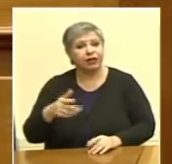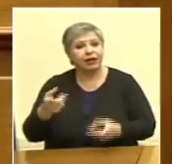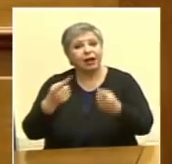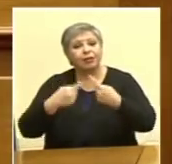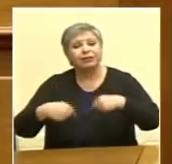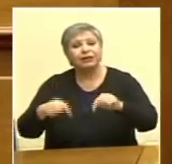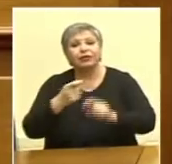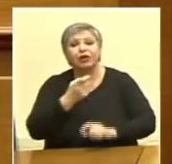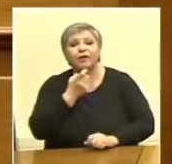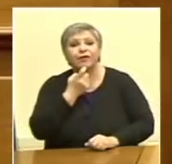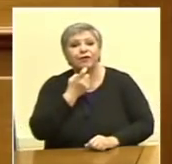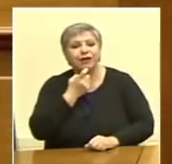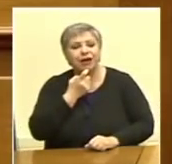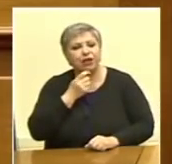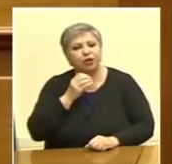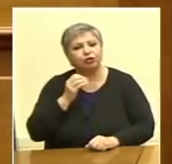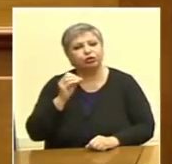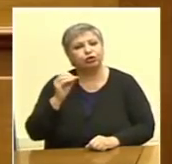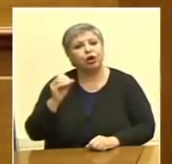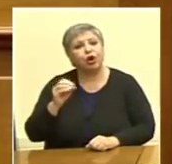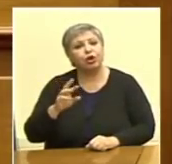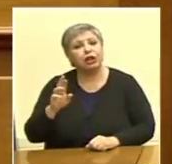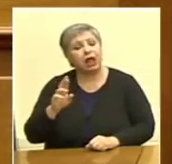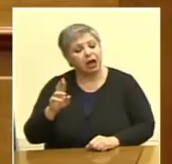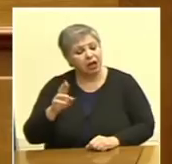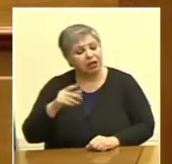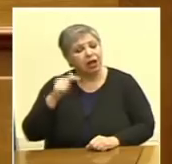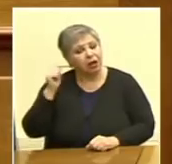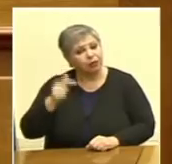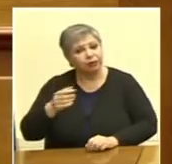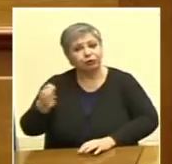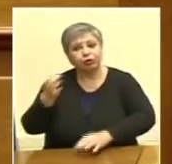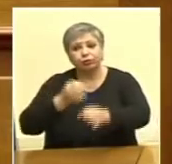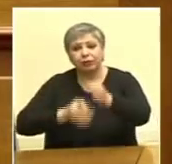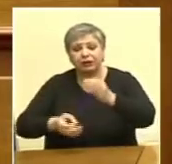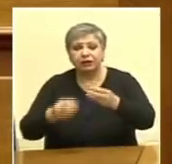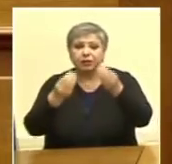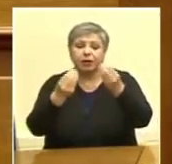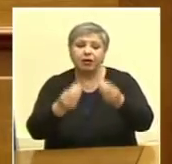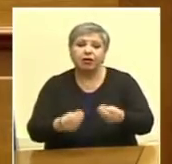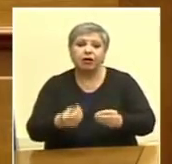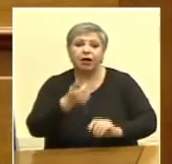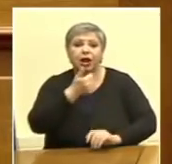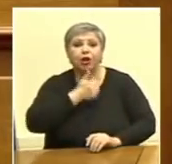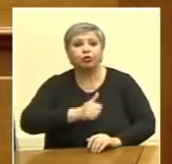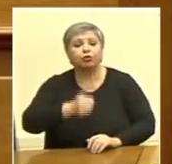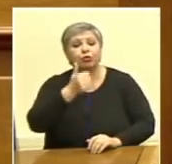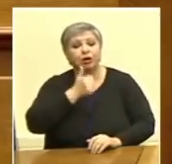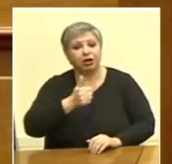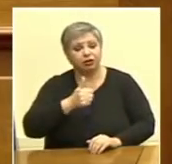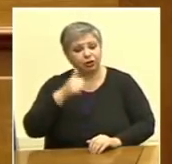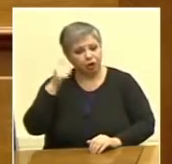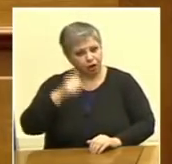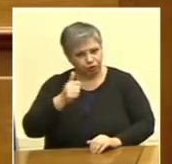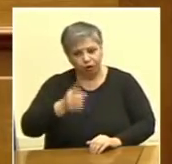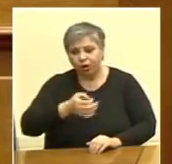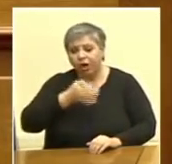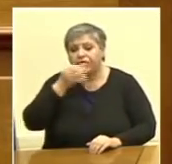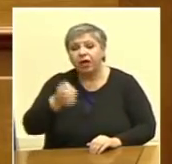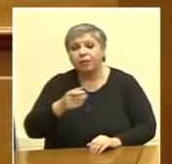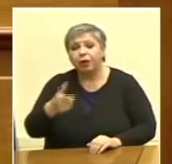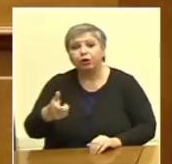του Όλι Ρεν, που είπε καλό κουράγιο σε μια δύσκολη στιγμή στον ελληνικό λαό. Εγώ θα πω σήμερα καλό κουράγιο στους βουλευτές της Νέας